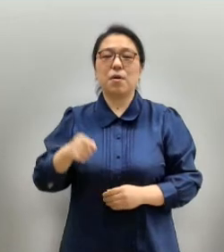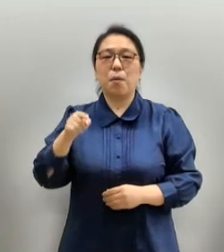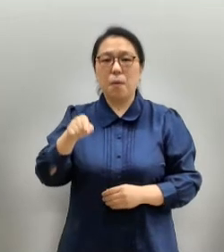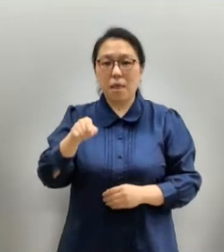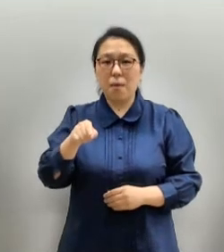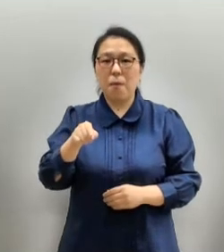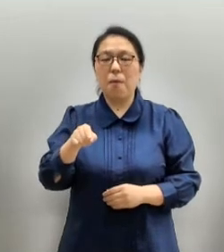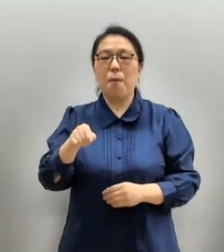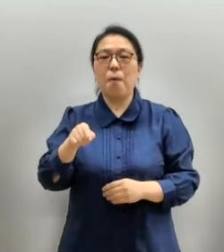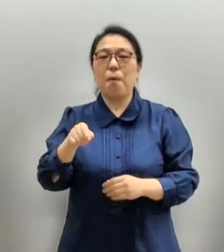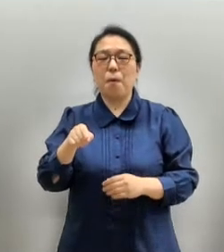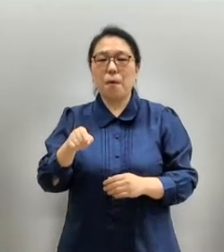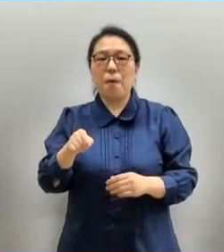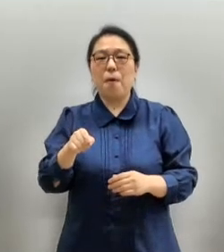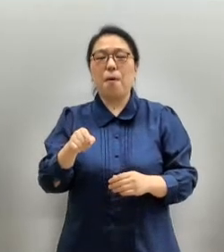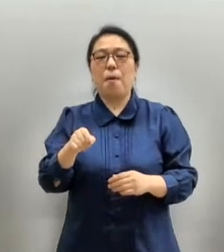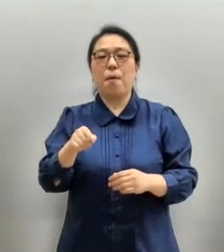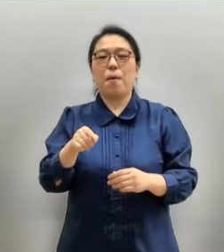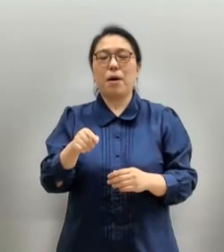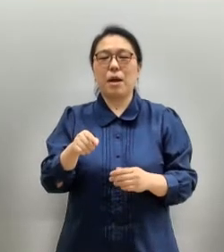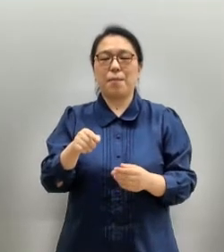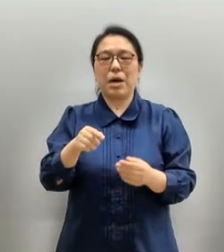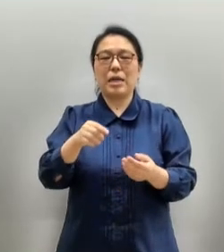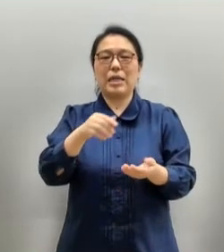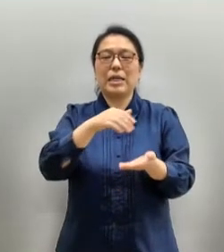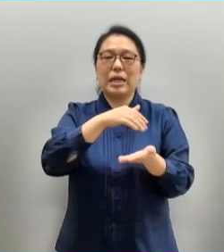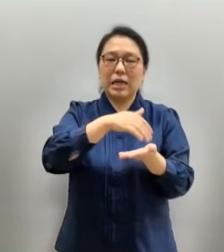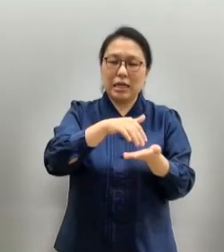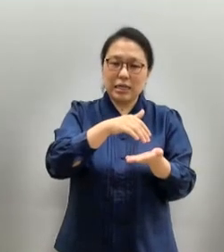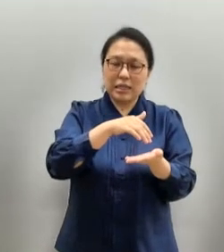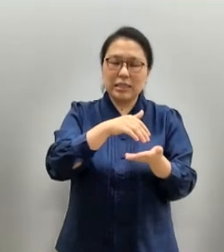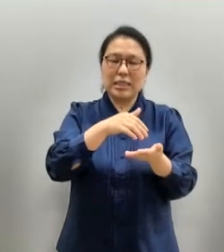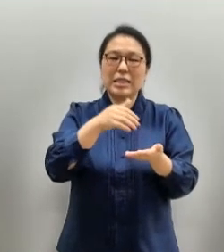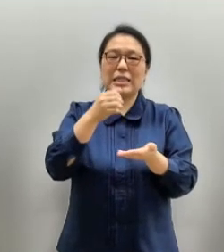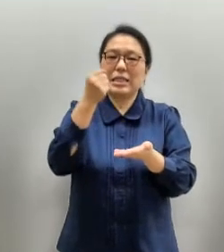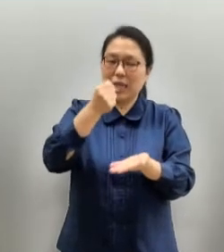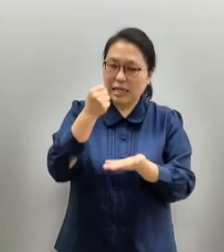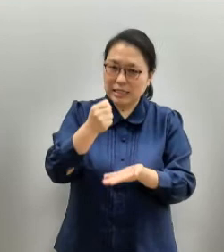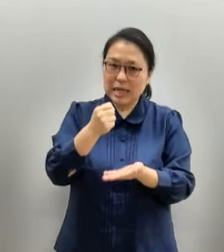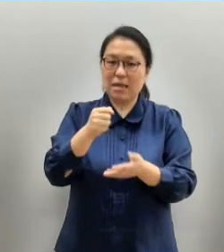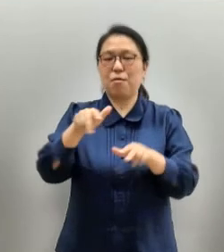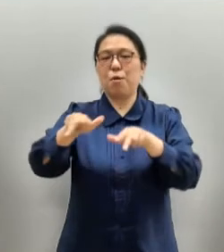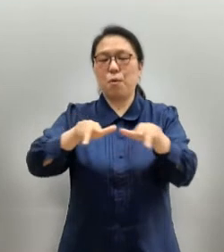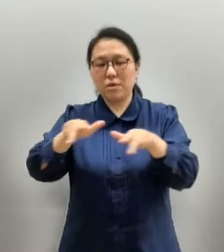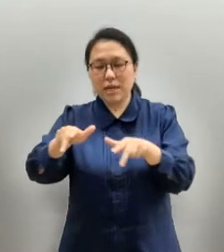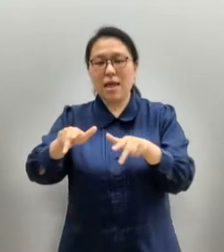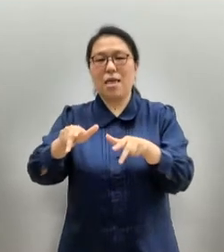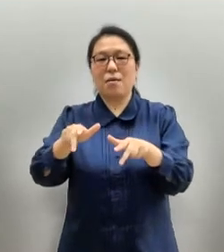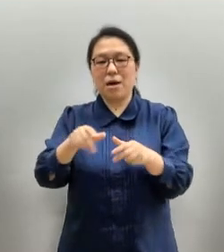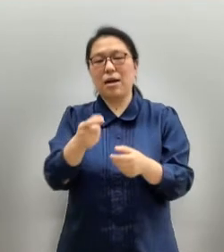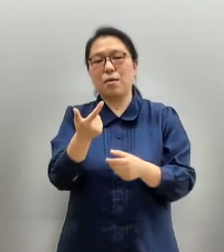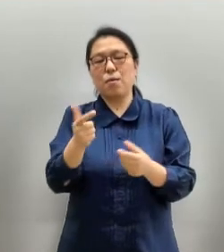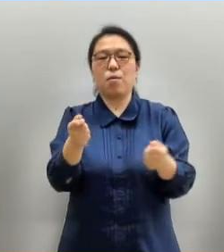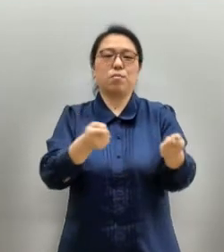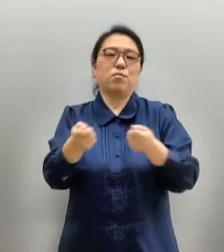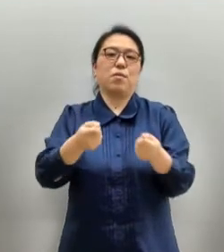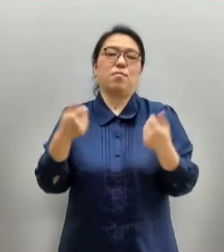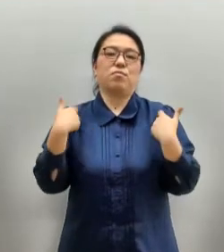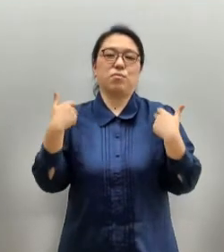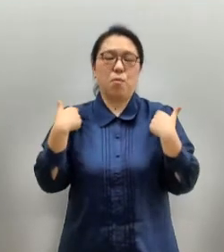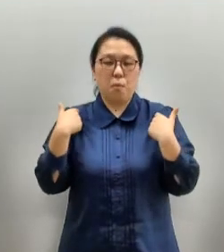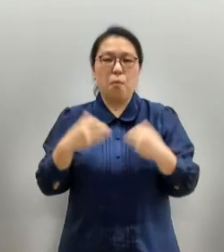いわき市のですね、行財政運営が相当厳しい状況に置かれているということでございます。で、